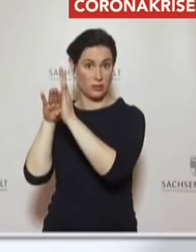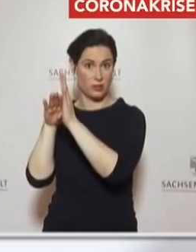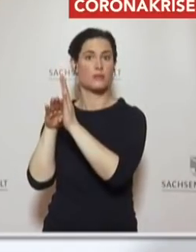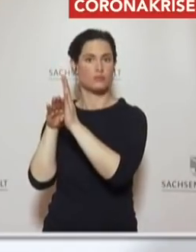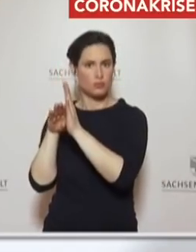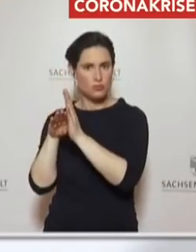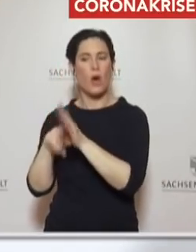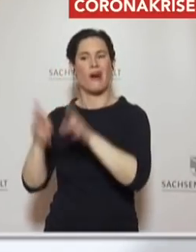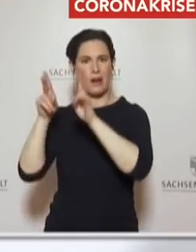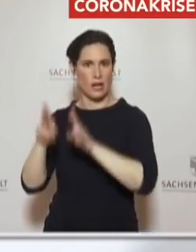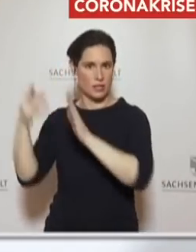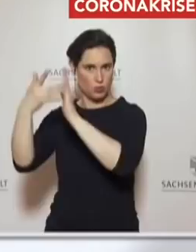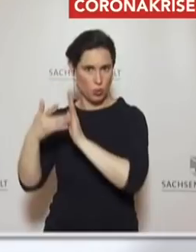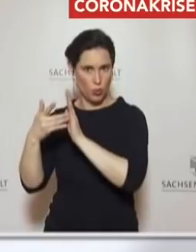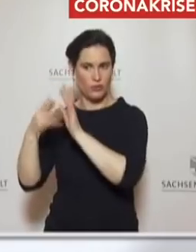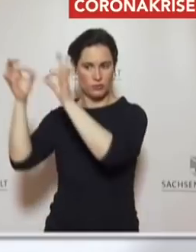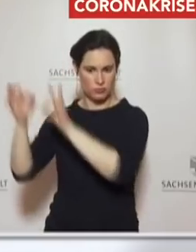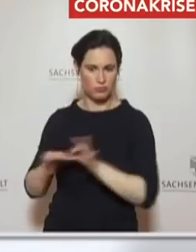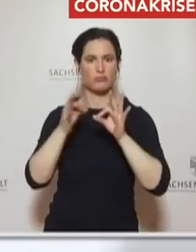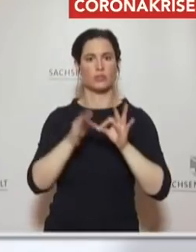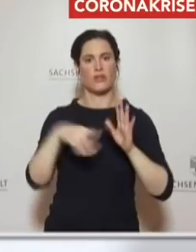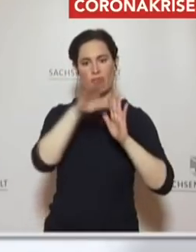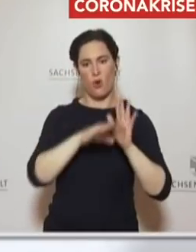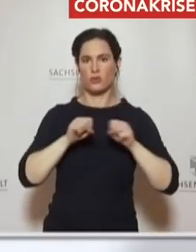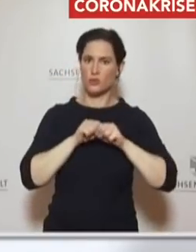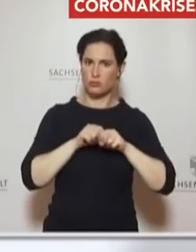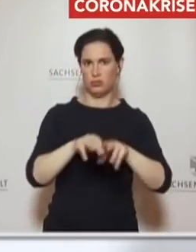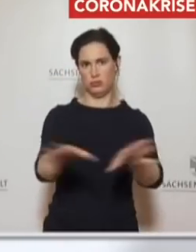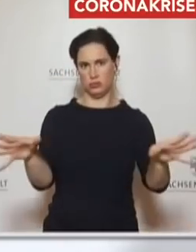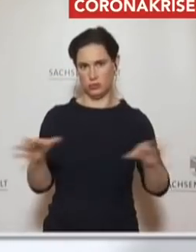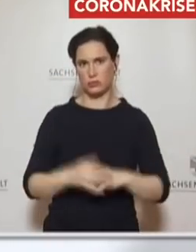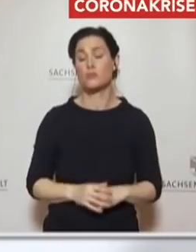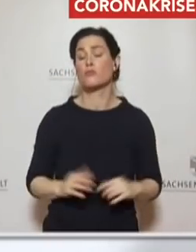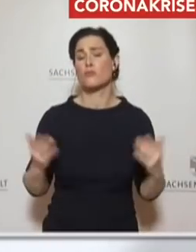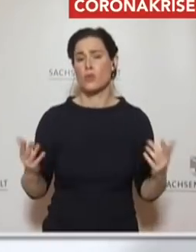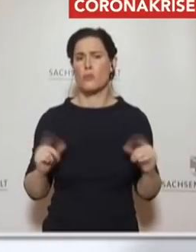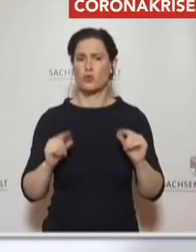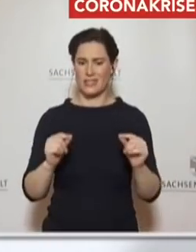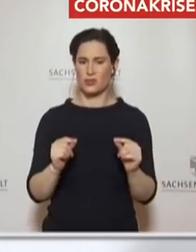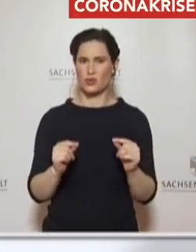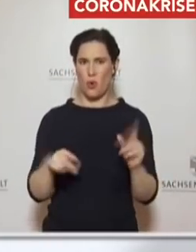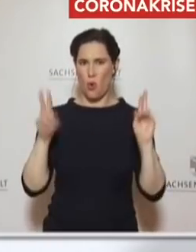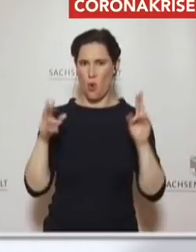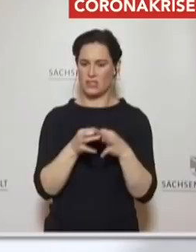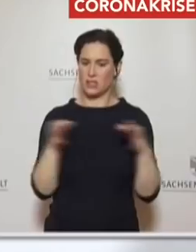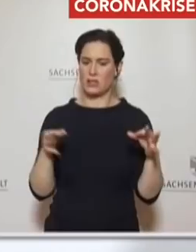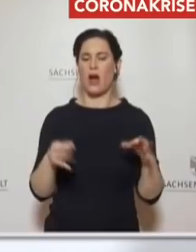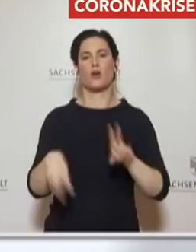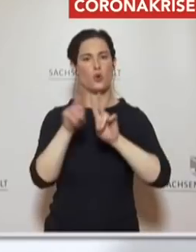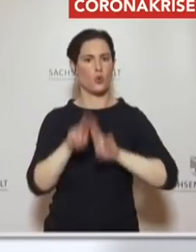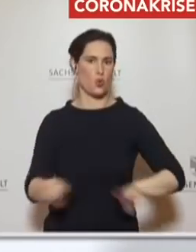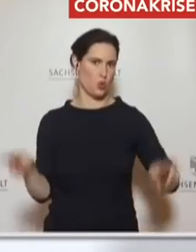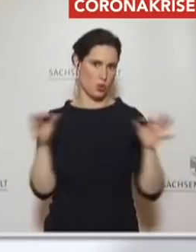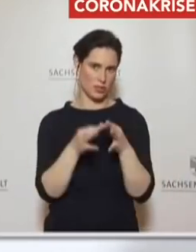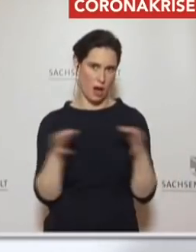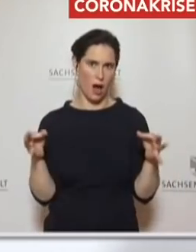des Bundes, sodass wir hier faktisch diese Tage als Ruhepunkte haben,